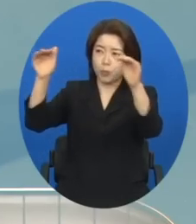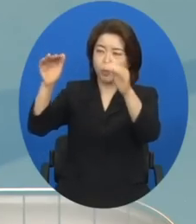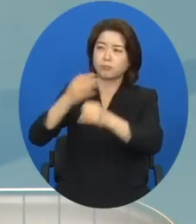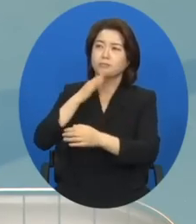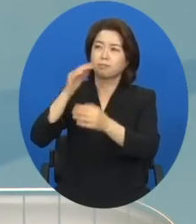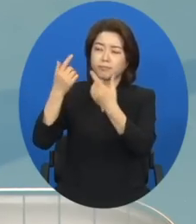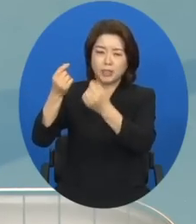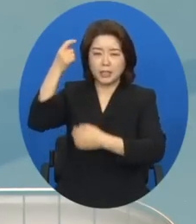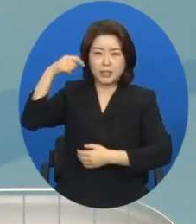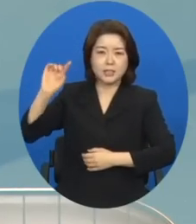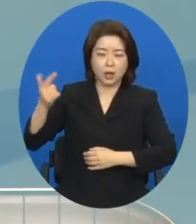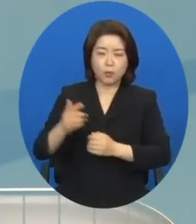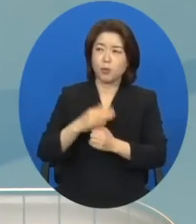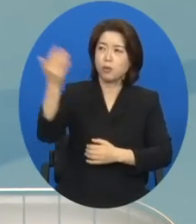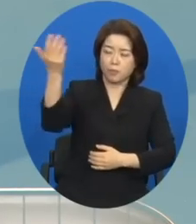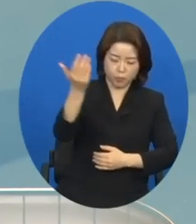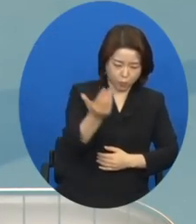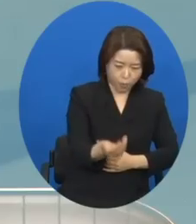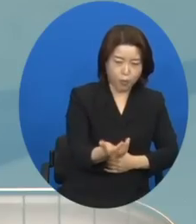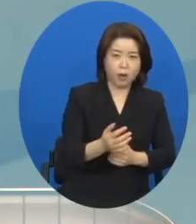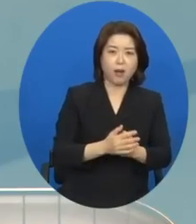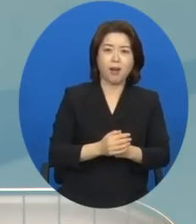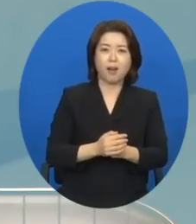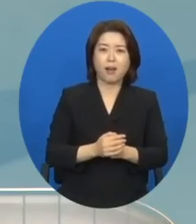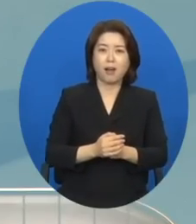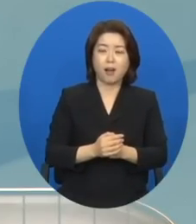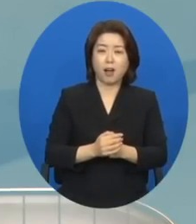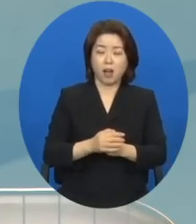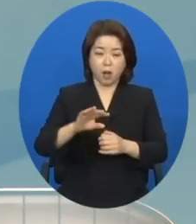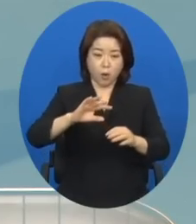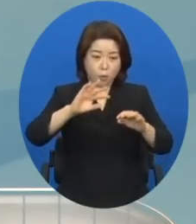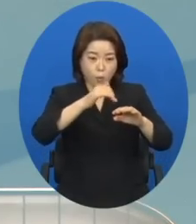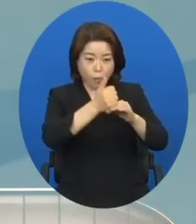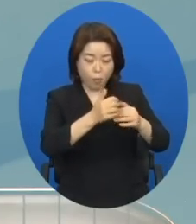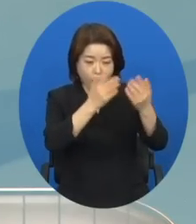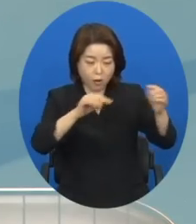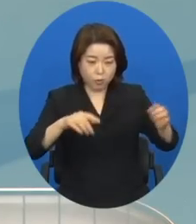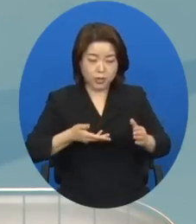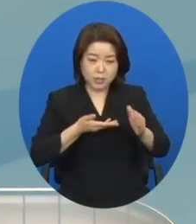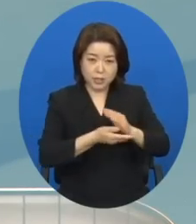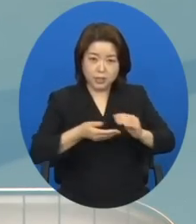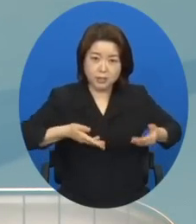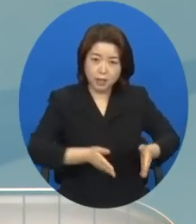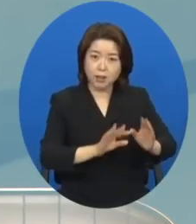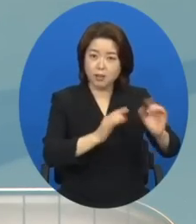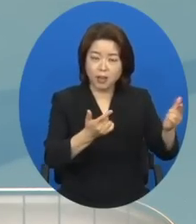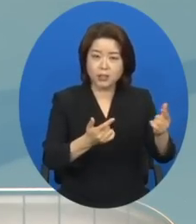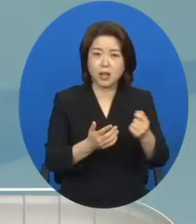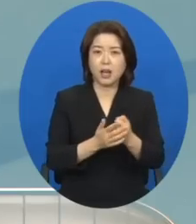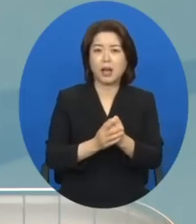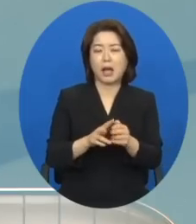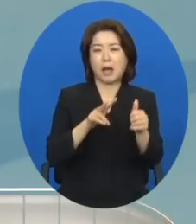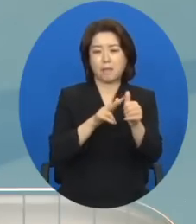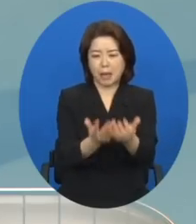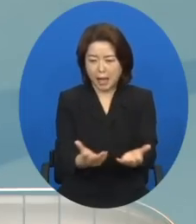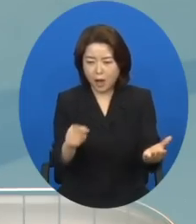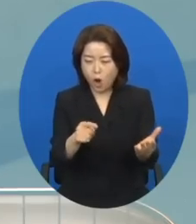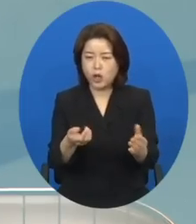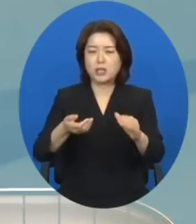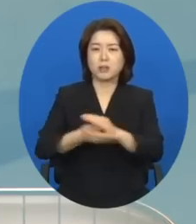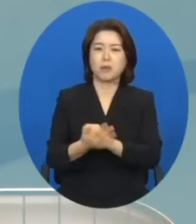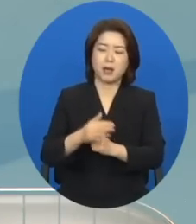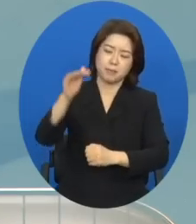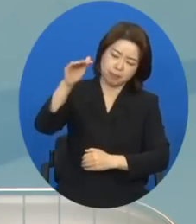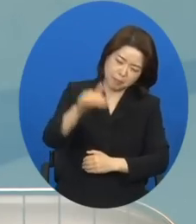아니하시고 내려오셨어요. 왕궁으로 태어난 것도 아닙니다. 말구에 태어나셨습니다. 하향성이죠.